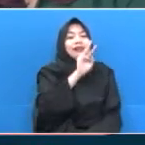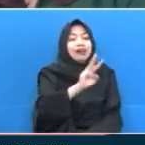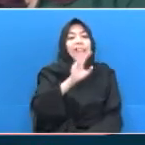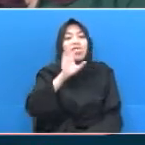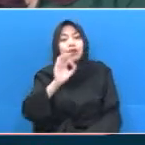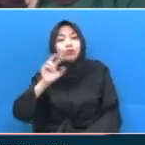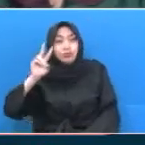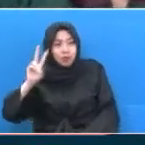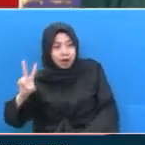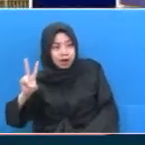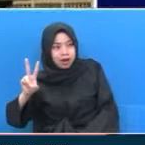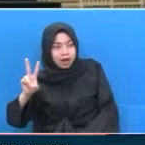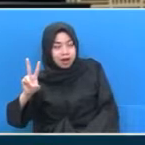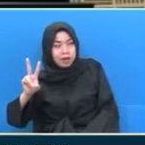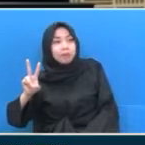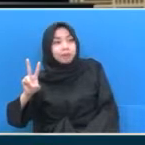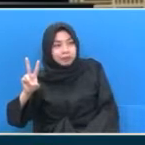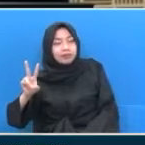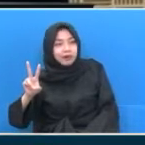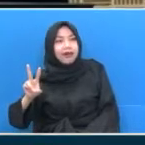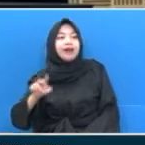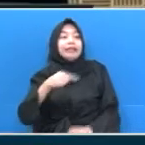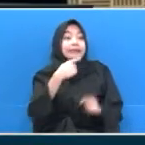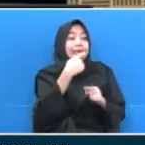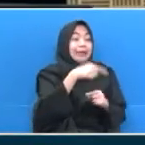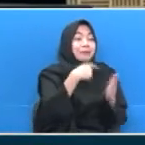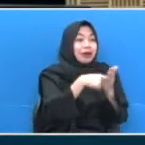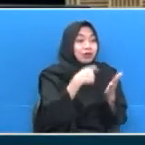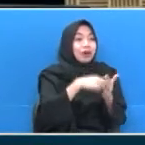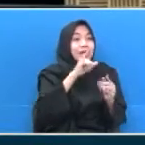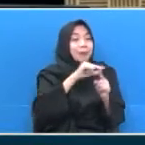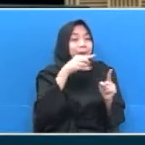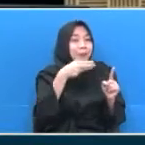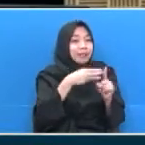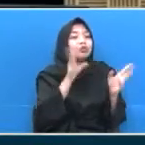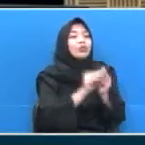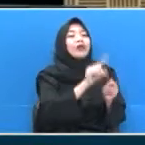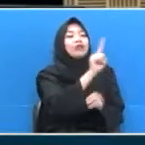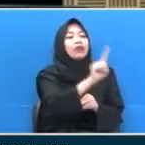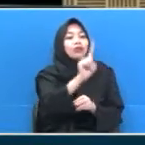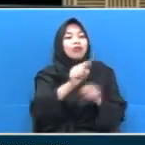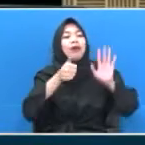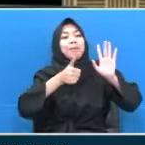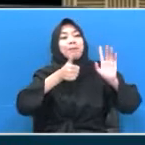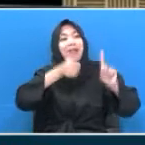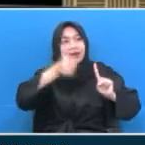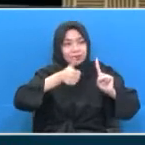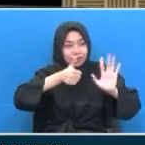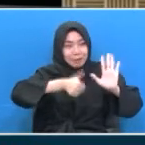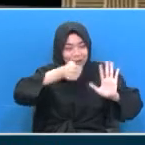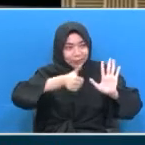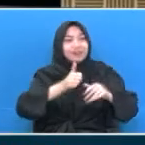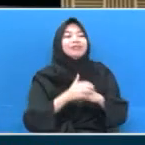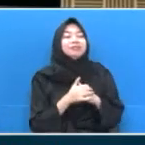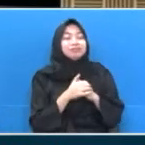berkembang Karena setelah ini terbuka mahasiswa yang mungkin tadinya belum mau melapor masih akan melapor nah tentu IPB berbicara